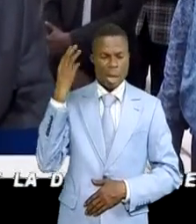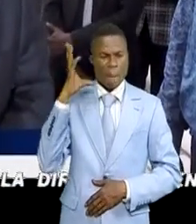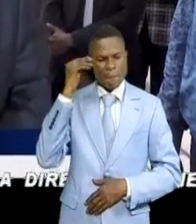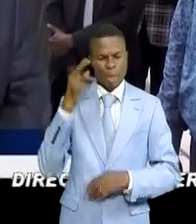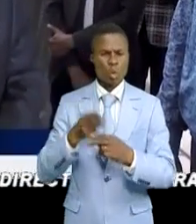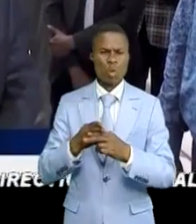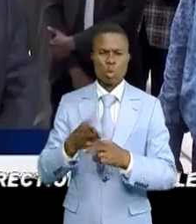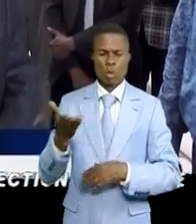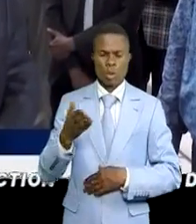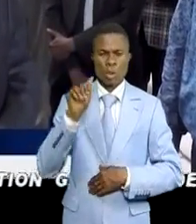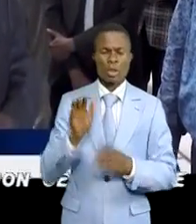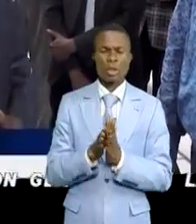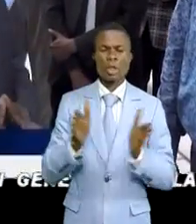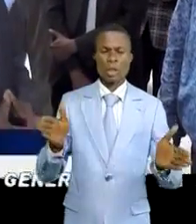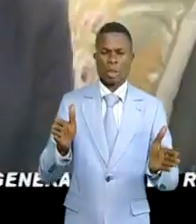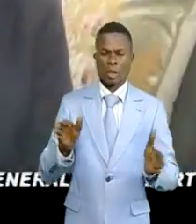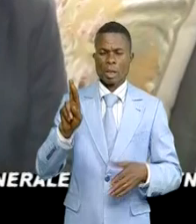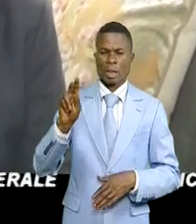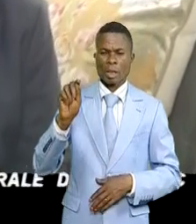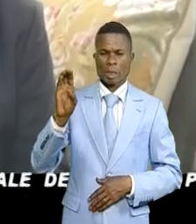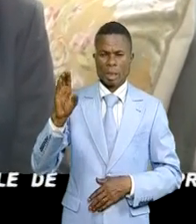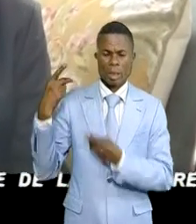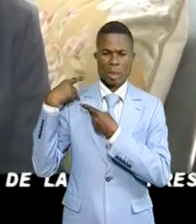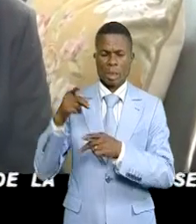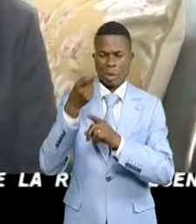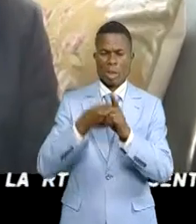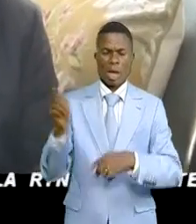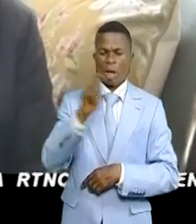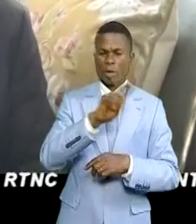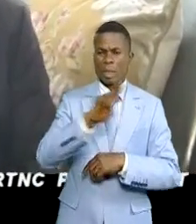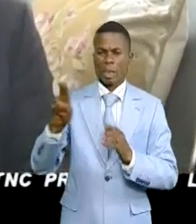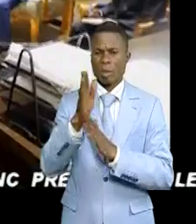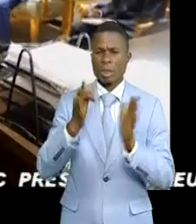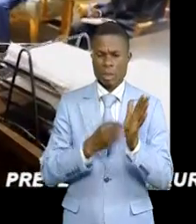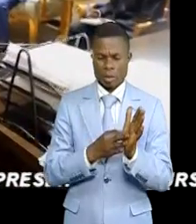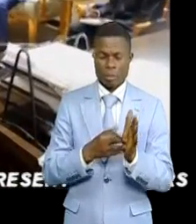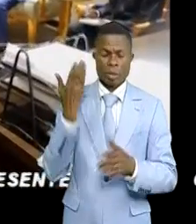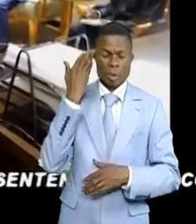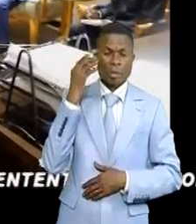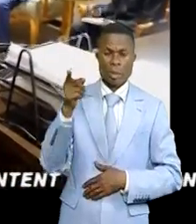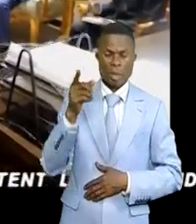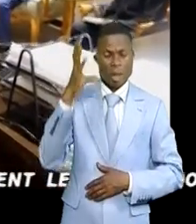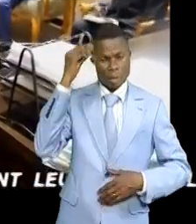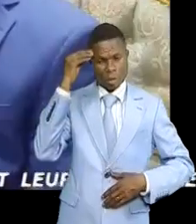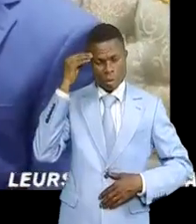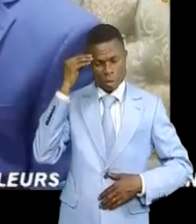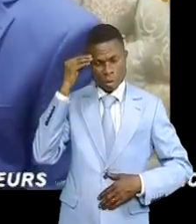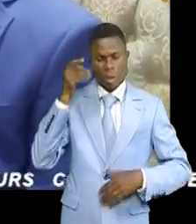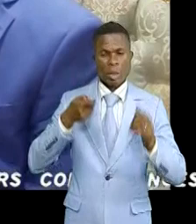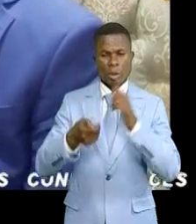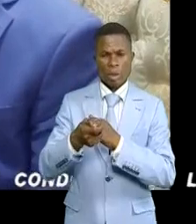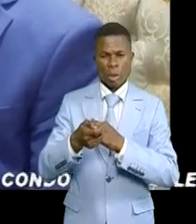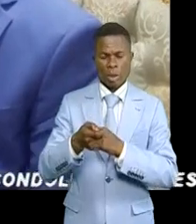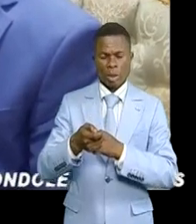maladie. Directeur général de l'RTNC depuis avril 2018, Ernest Kabila Ilunga, cette maladie assassine qui